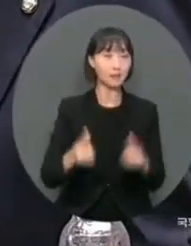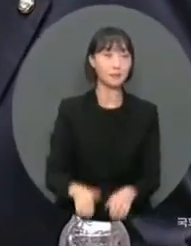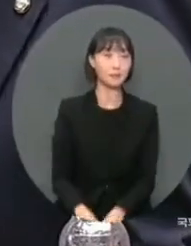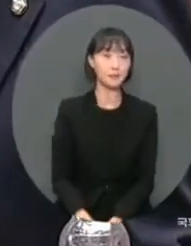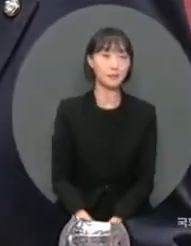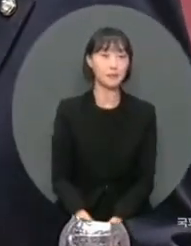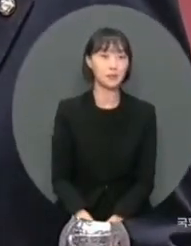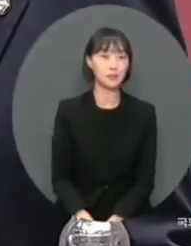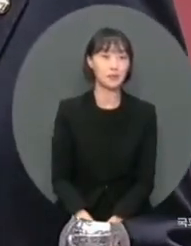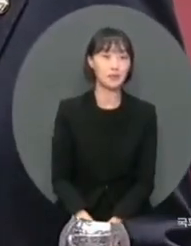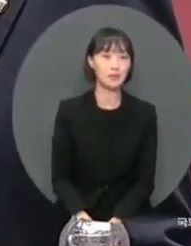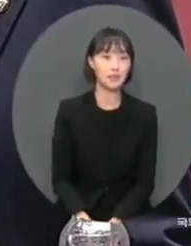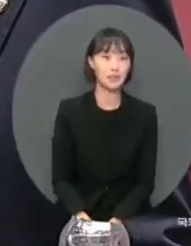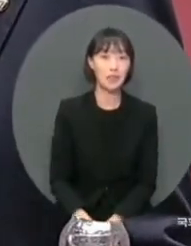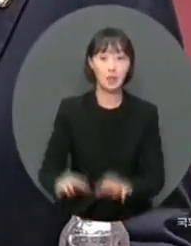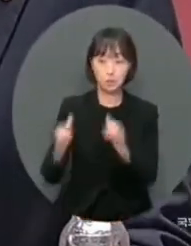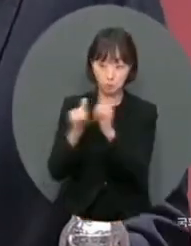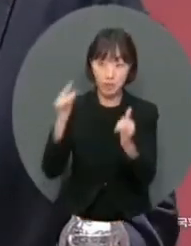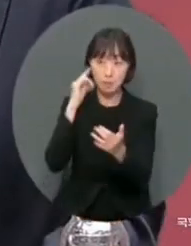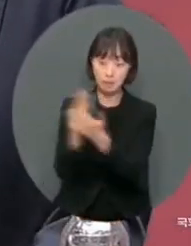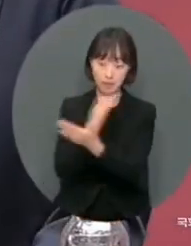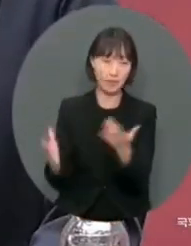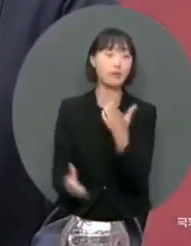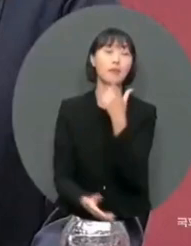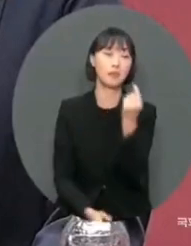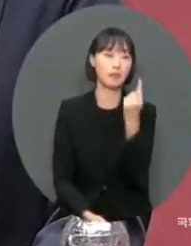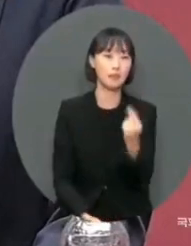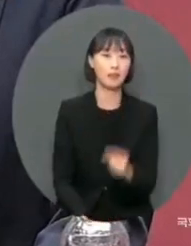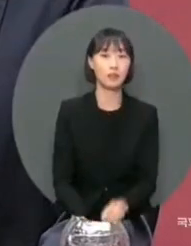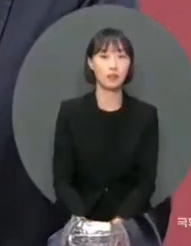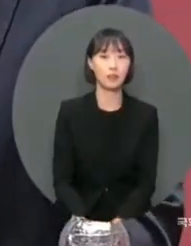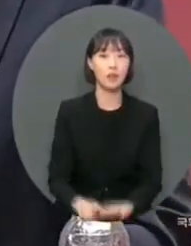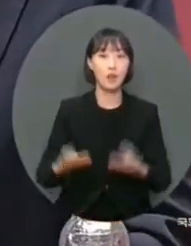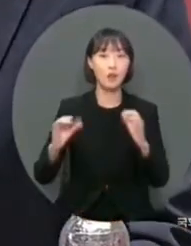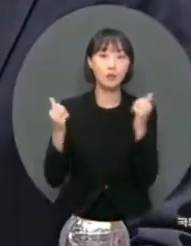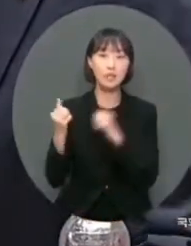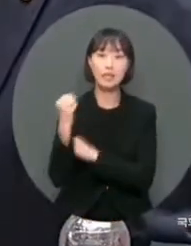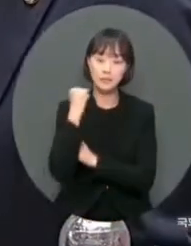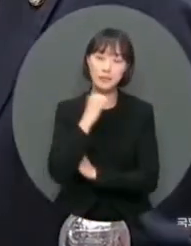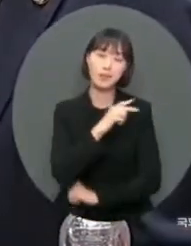국민들께서 자, 판단하실 겁니다. 제가 질문 드리겠습니다. 네. 좀 조용히 하십시오, 국민의힘 의원님들.